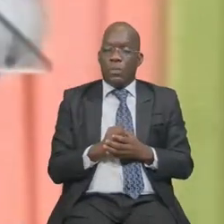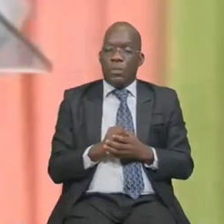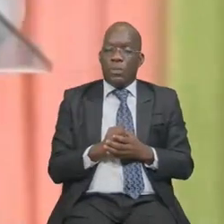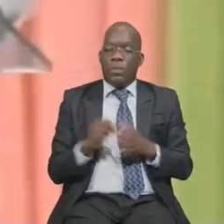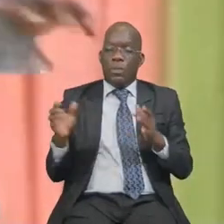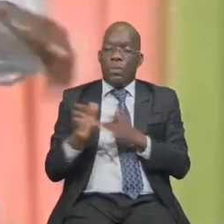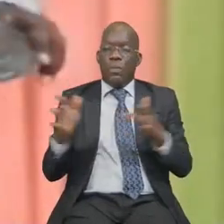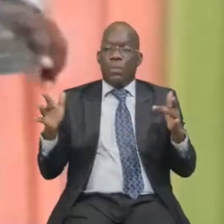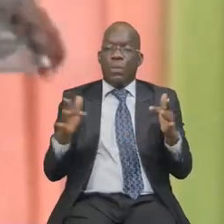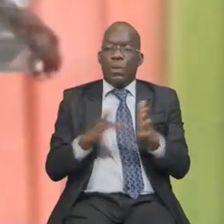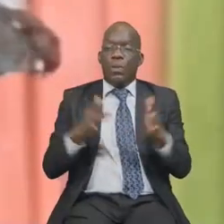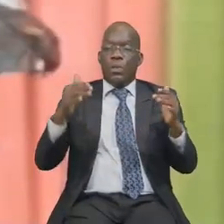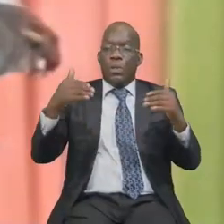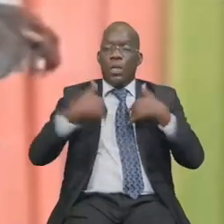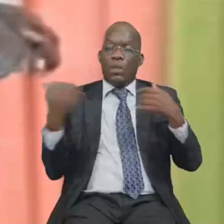Jésus a vaincu.